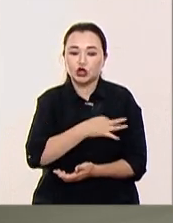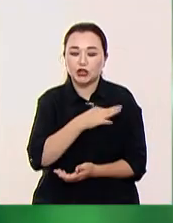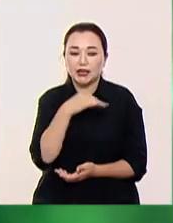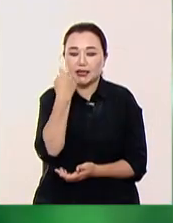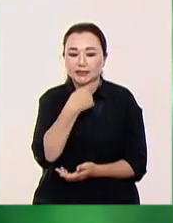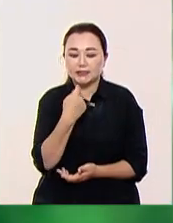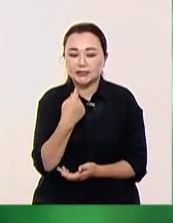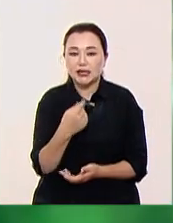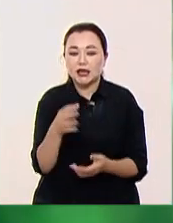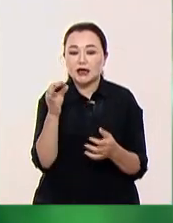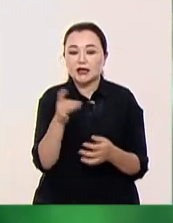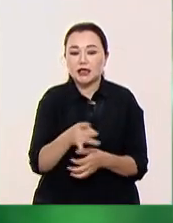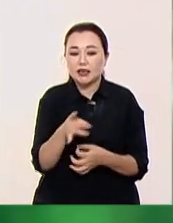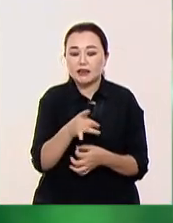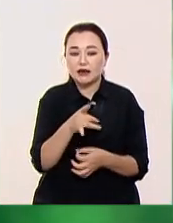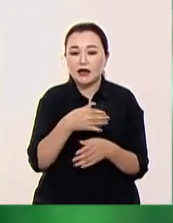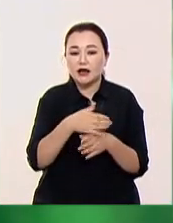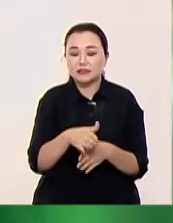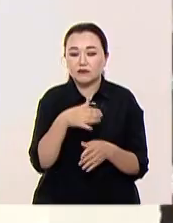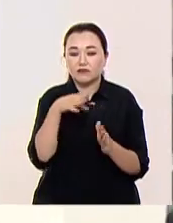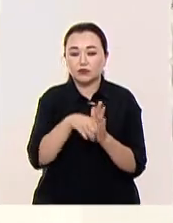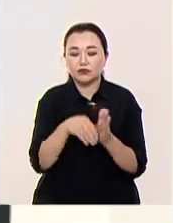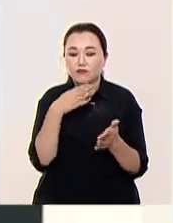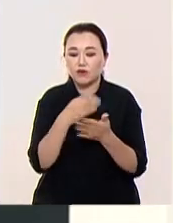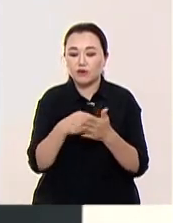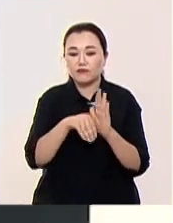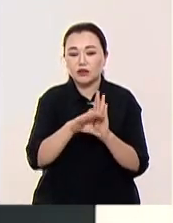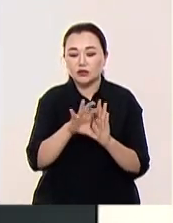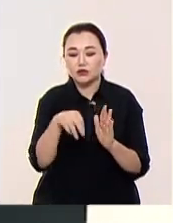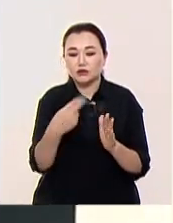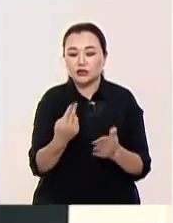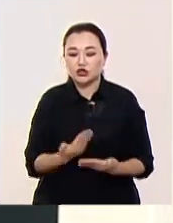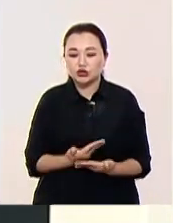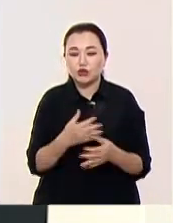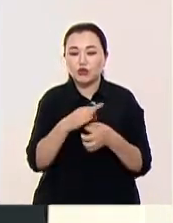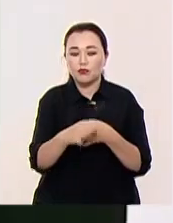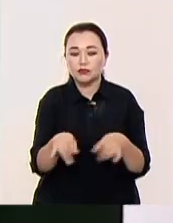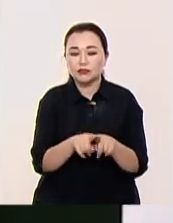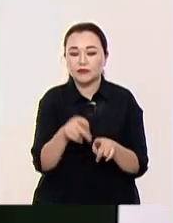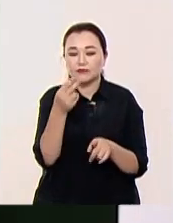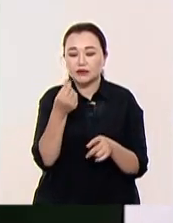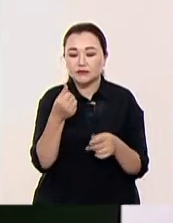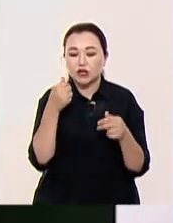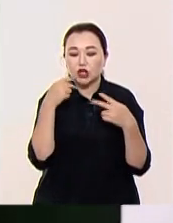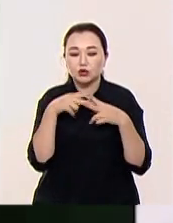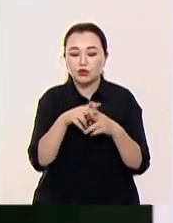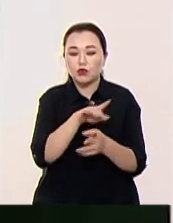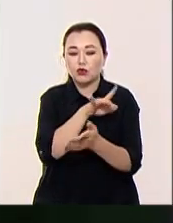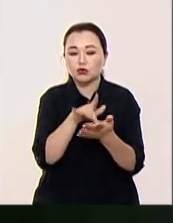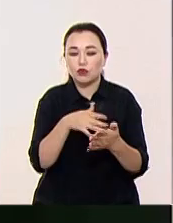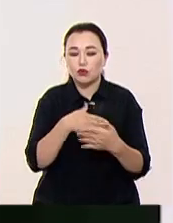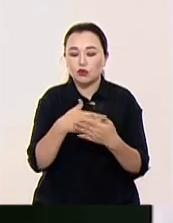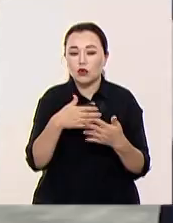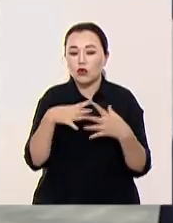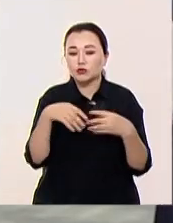юридических лиц. Региональное отделение банка вносит свой вклад в социальную жизнь области. Так, финансовый институт подарил городскому обществу